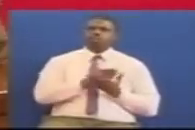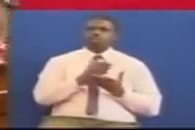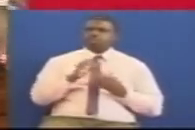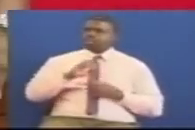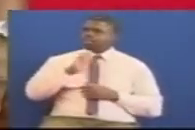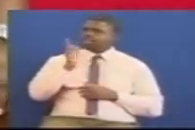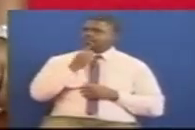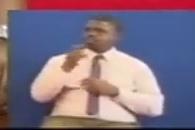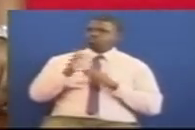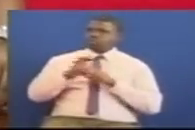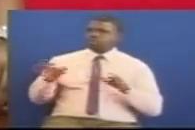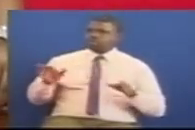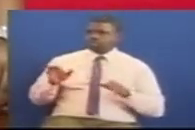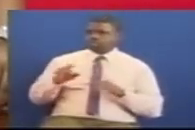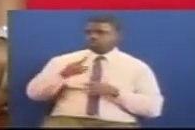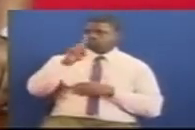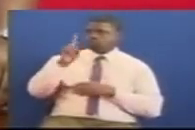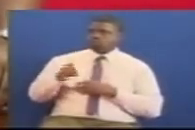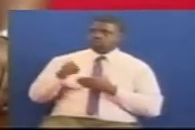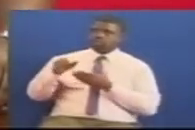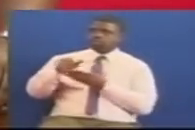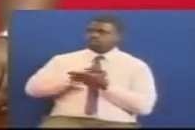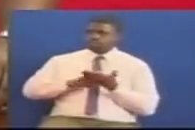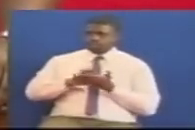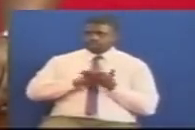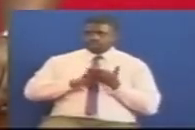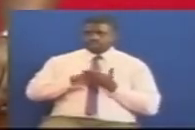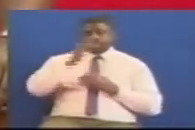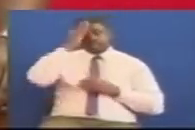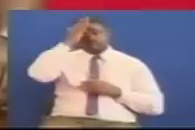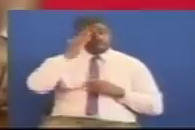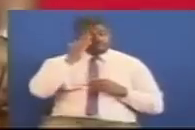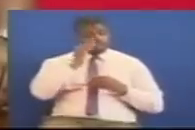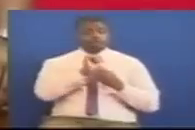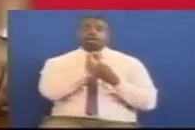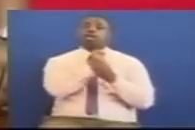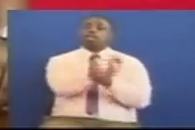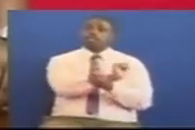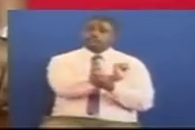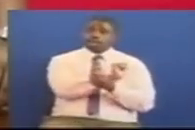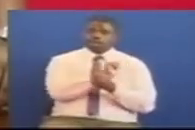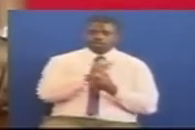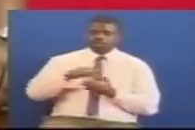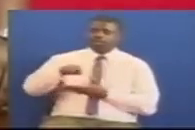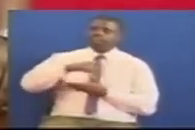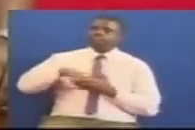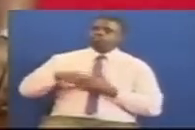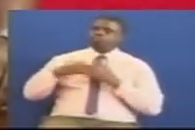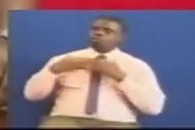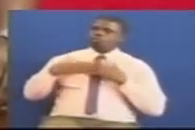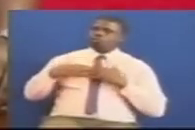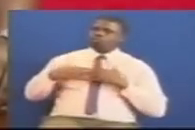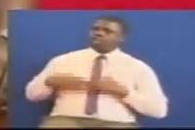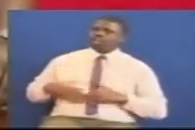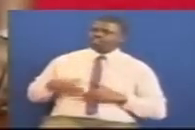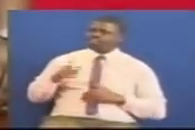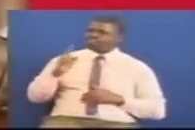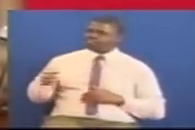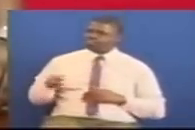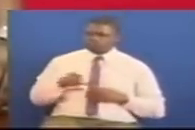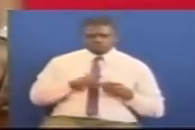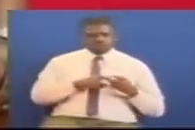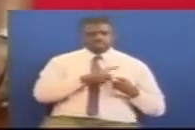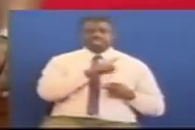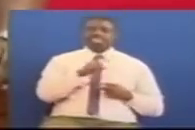kwenye swali la msingi kwamba kwenye jeshi la magereza tunazo zahanati na vituo vya afya